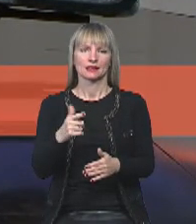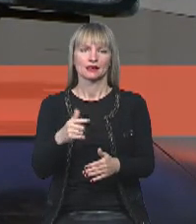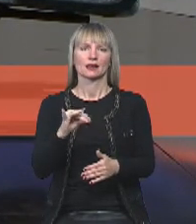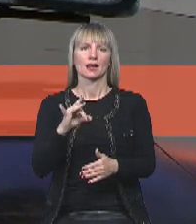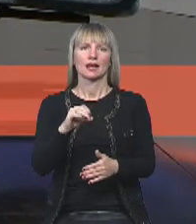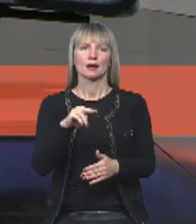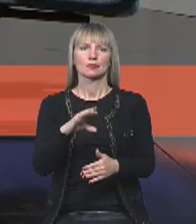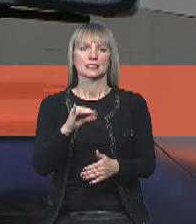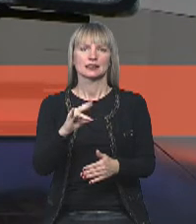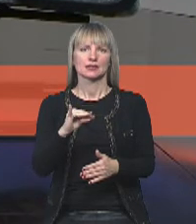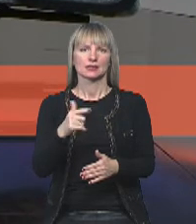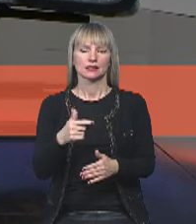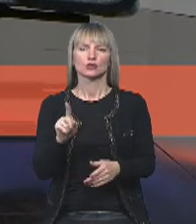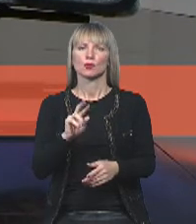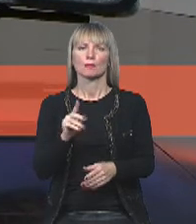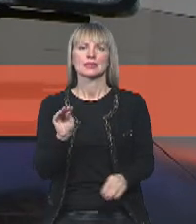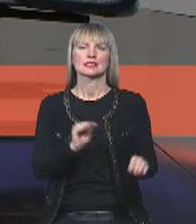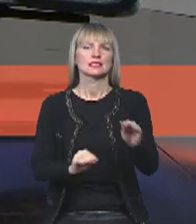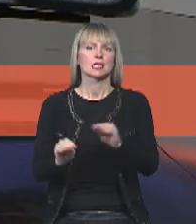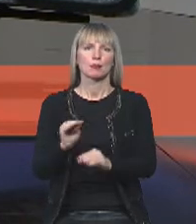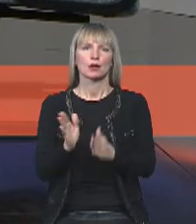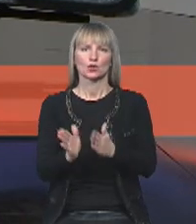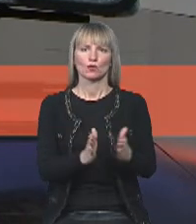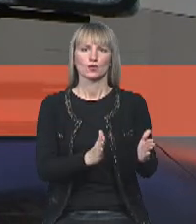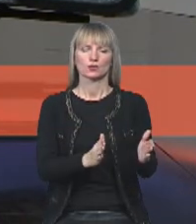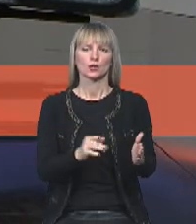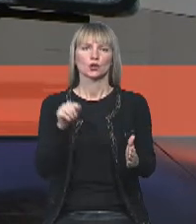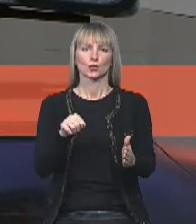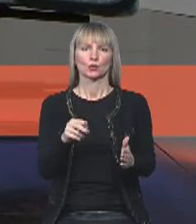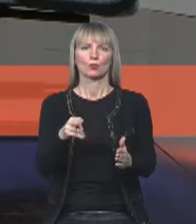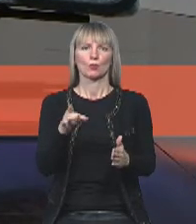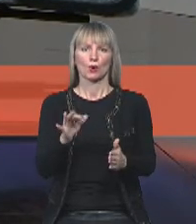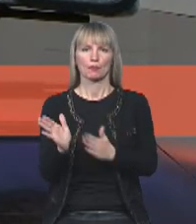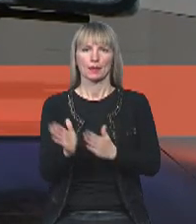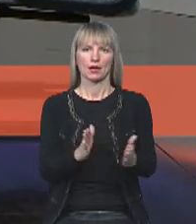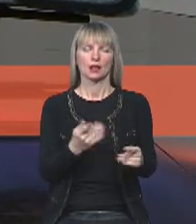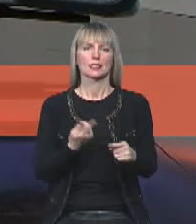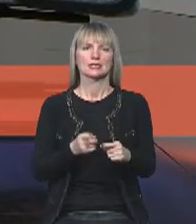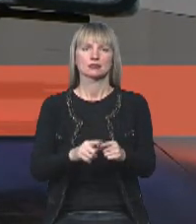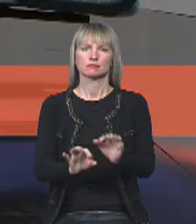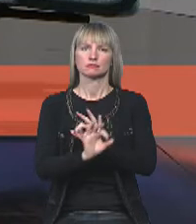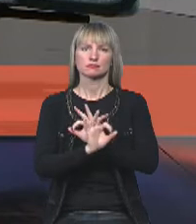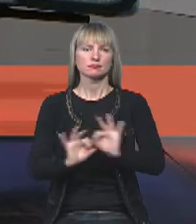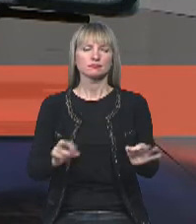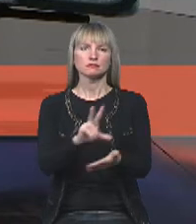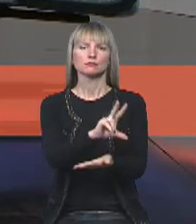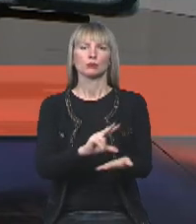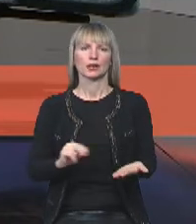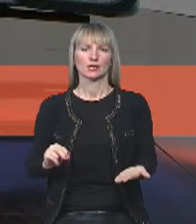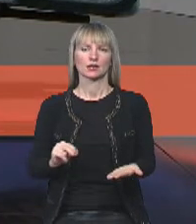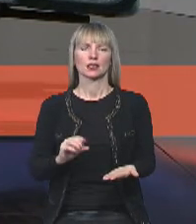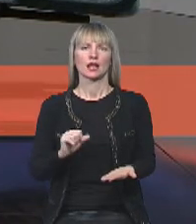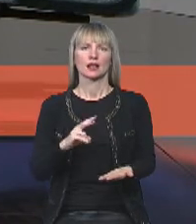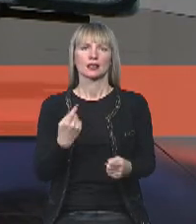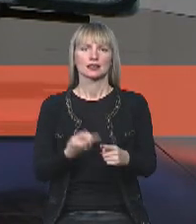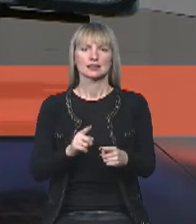що систематизувати. От тут якраз про систематизування, бо це прекрасний приклад, але